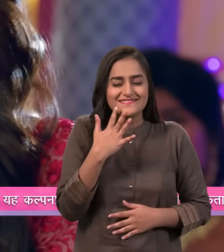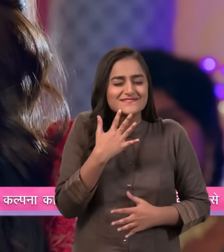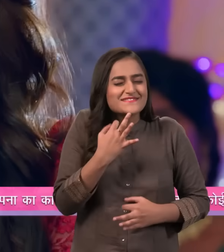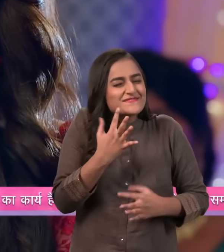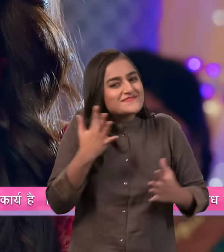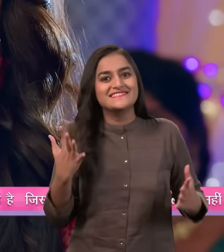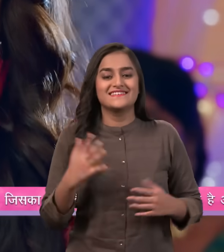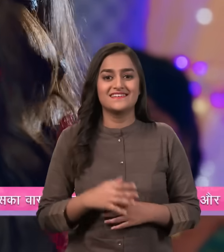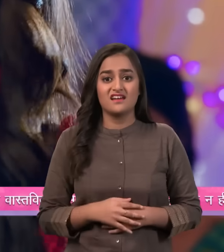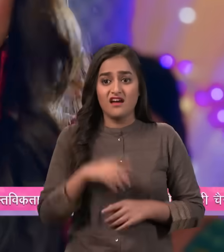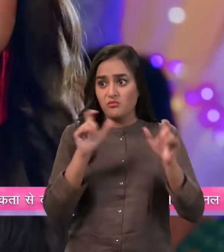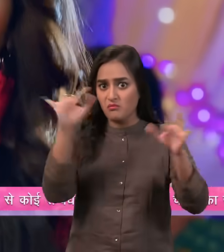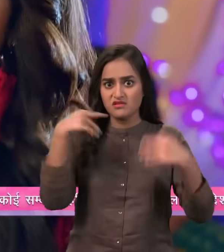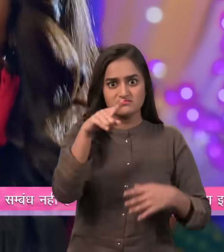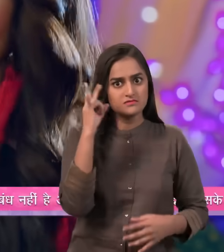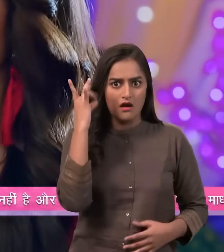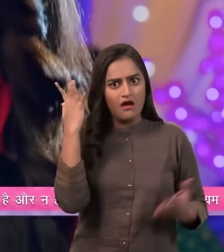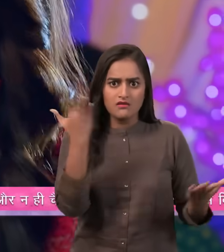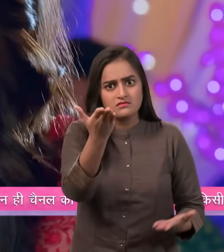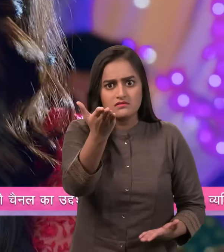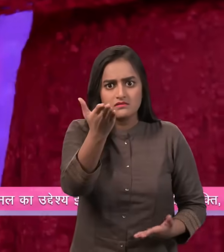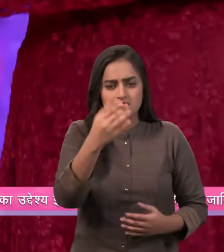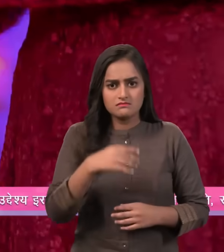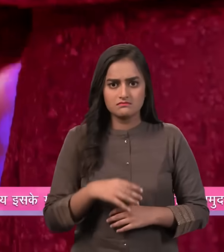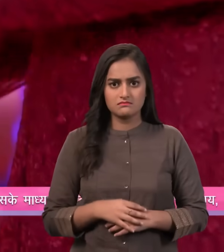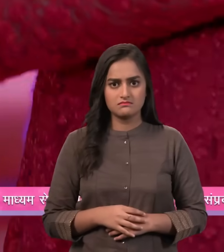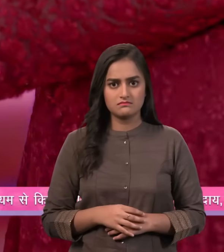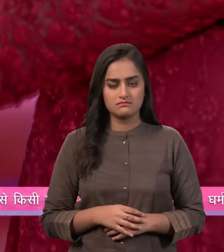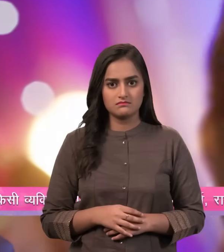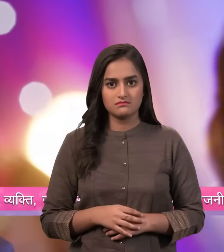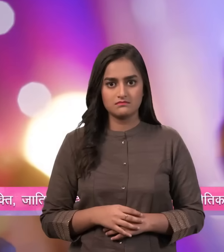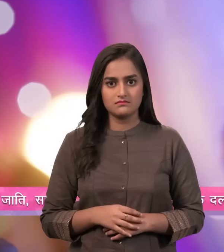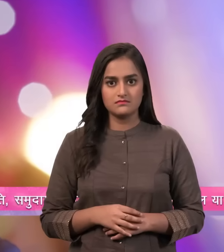और बहुत प्यार से। और तू ना सबके सामने बहुत रूड हो रही है।